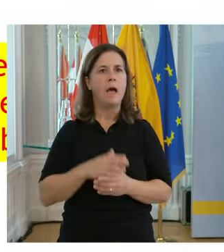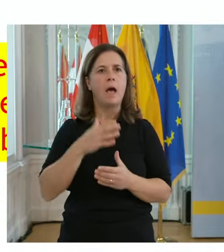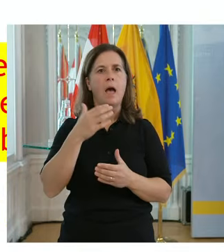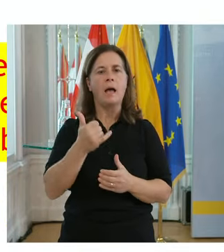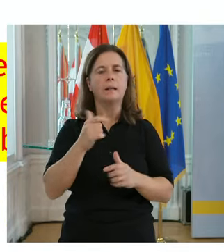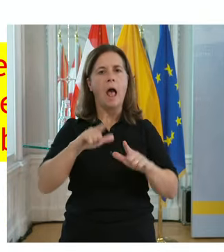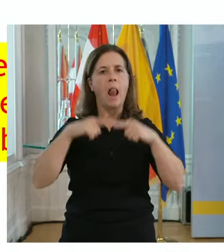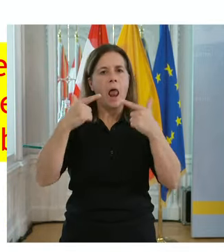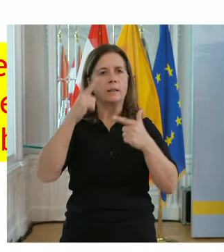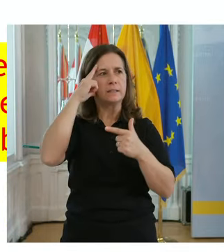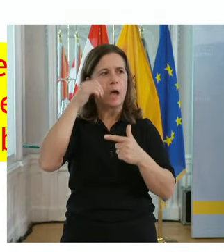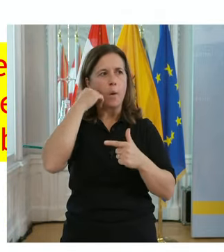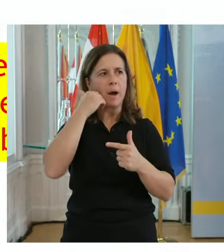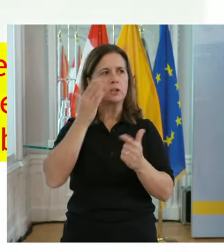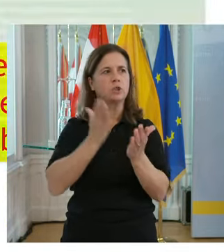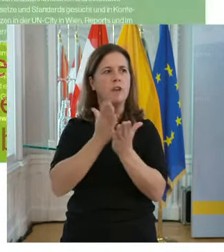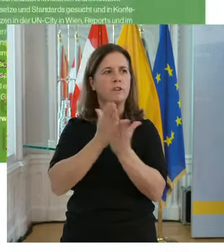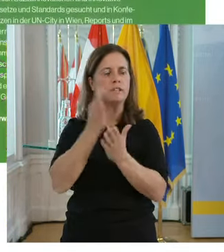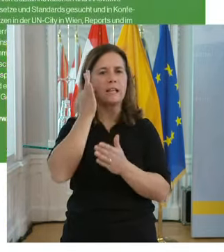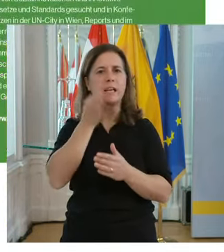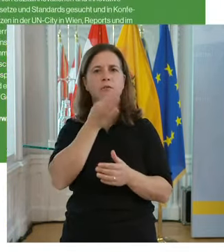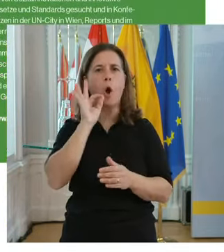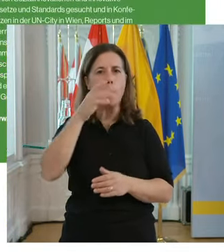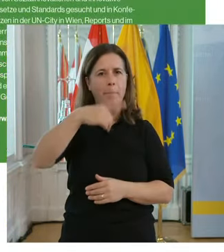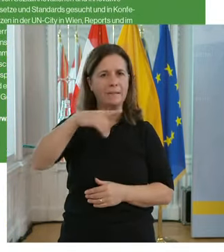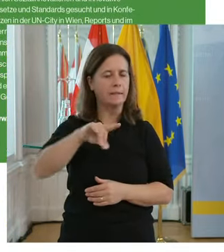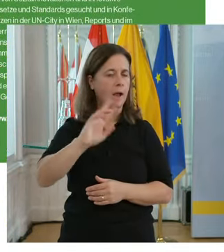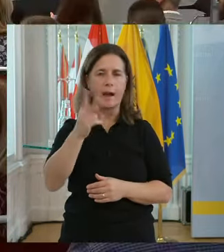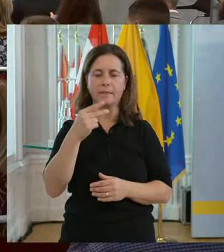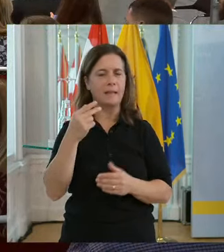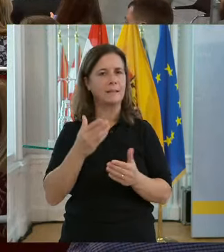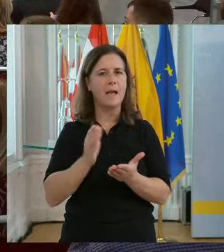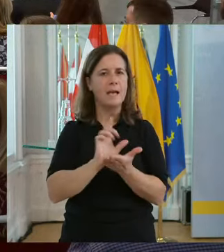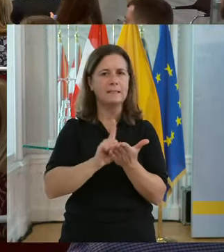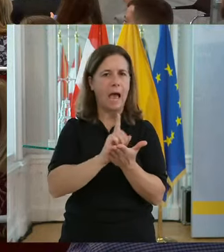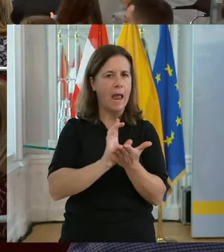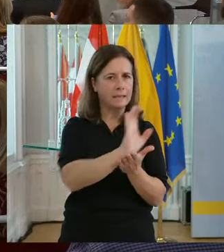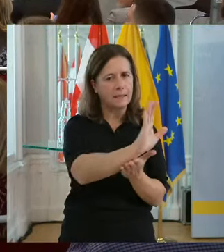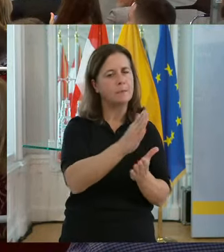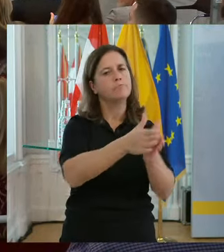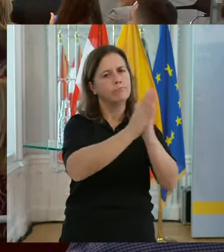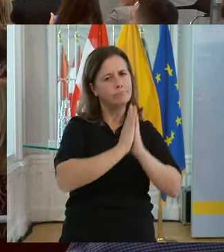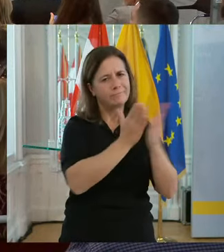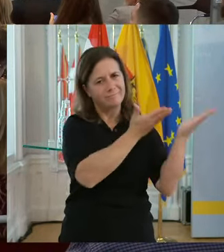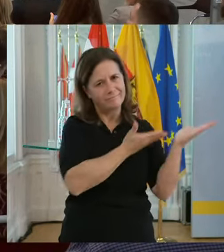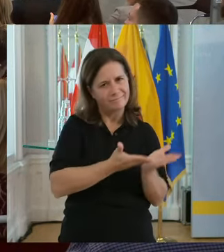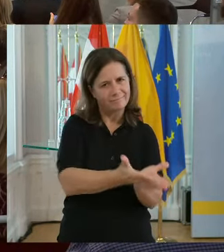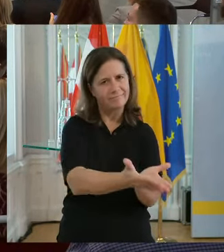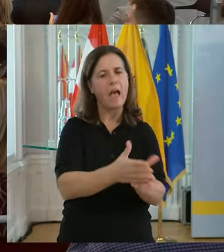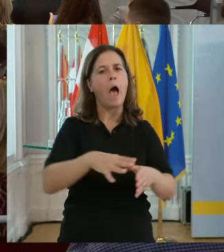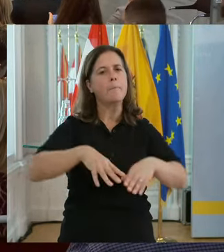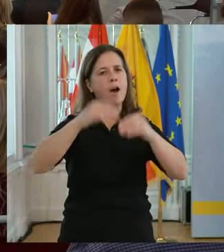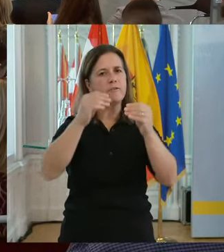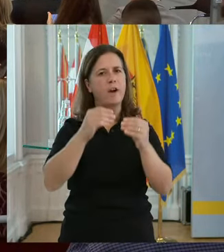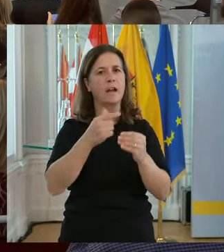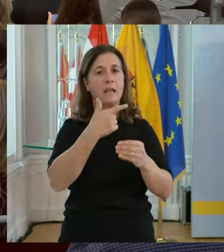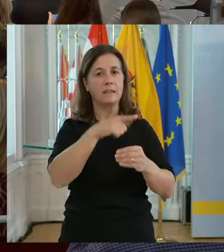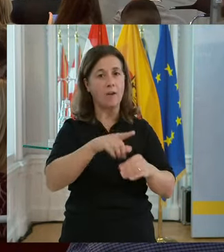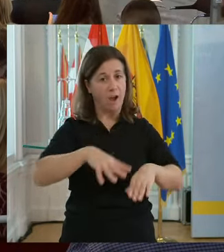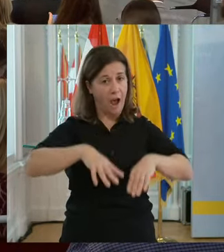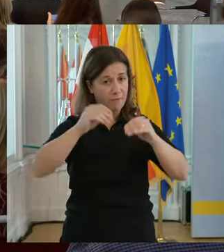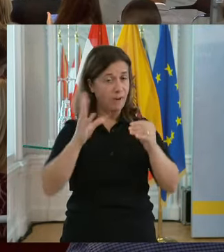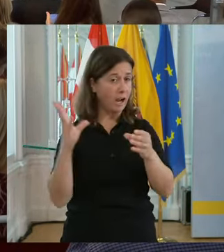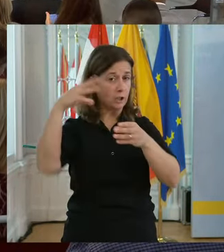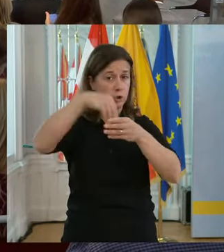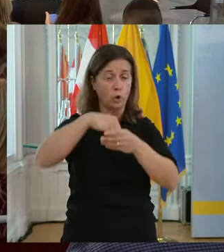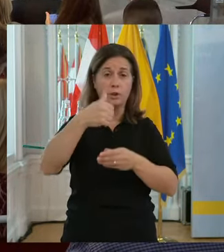unsere Landeshauptmann-Stellvertreterin Beate Brettner. Ich muss Sie nach vorne bitten und wie zu Beginn erwähnt, darf ich sagen, Sie sind von Anfang an mit